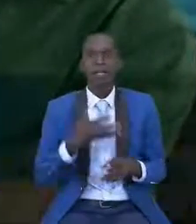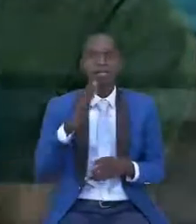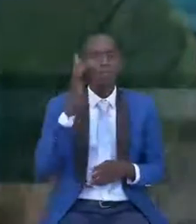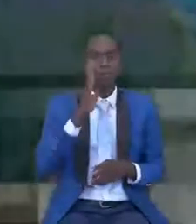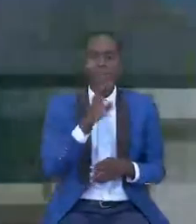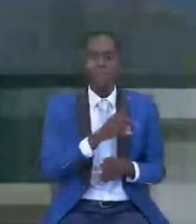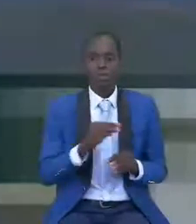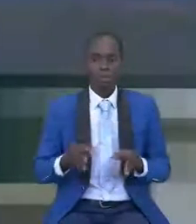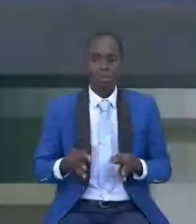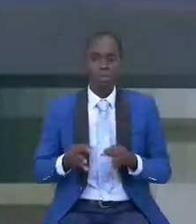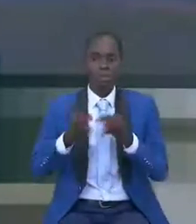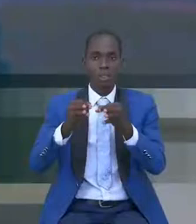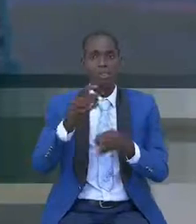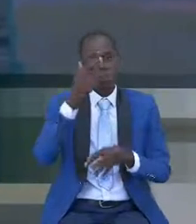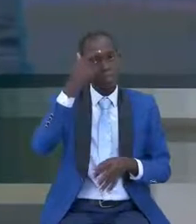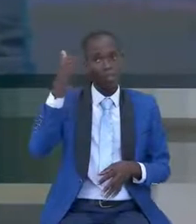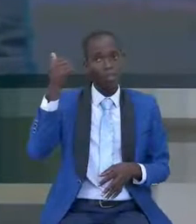de retard.